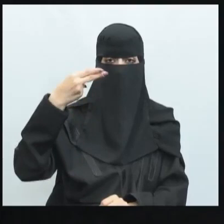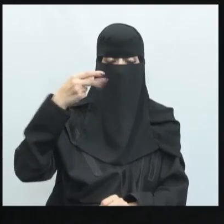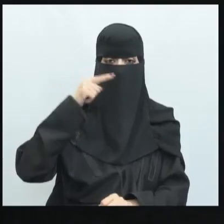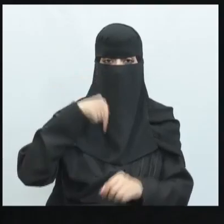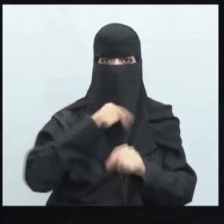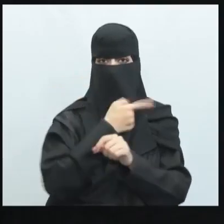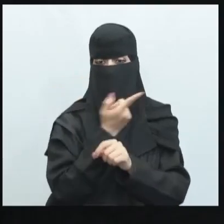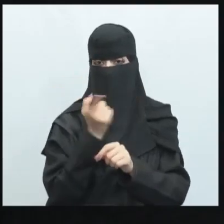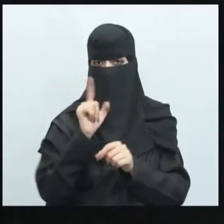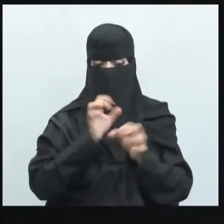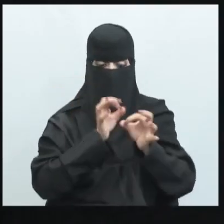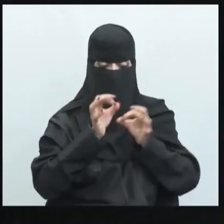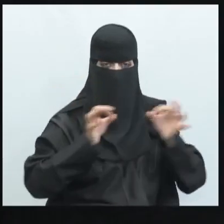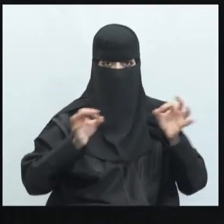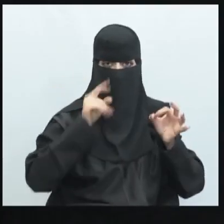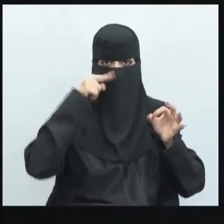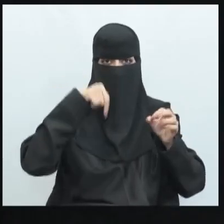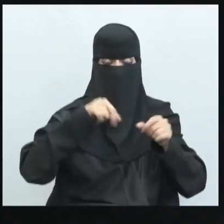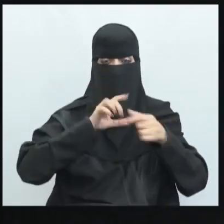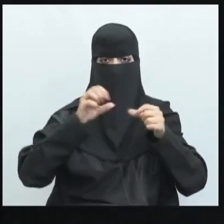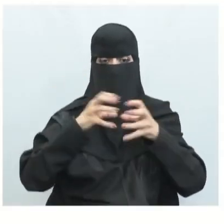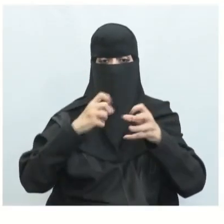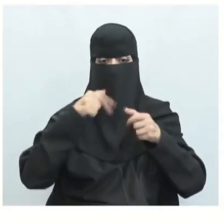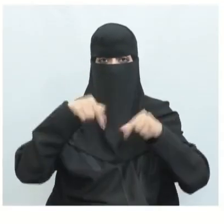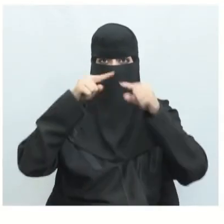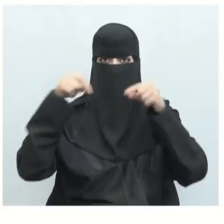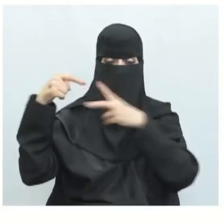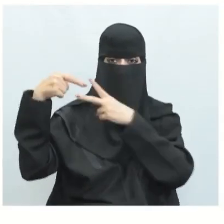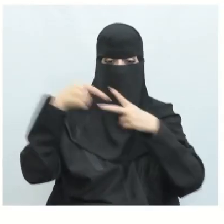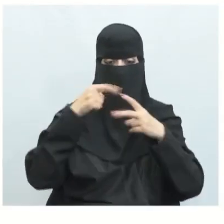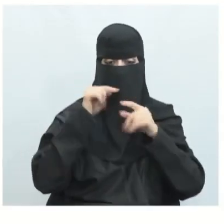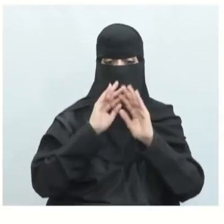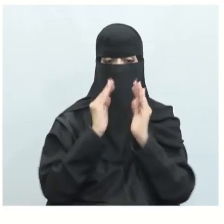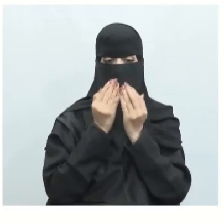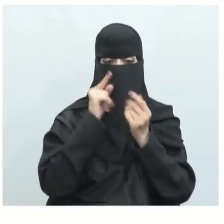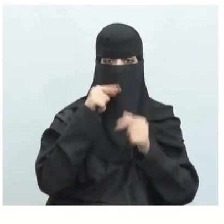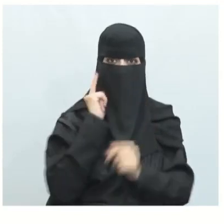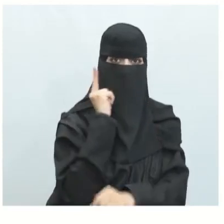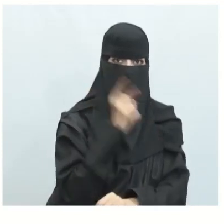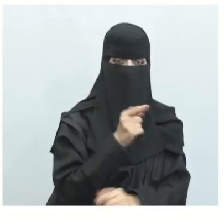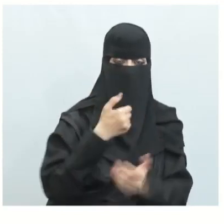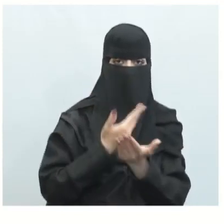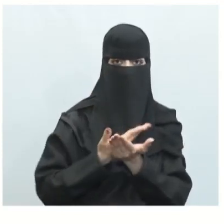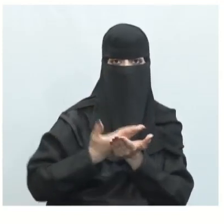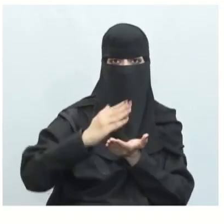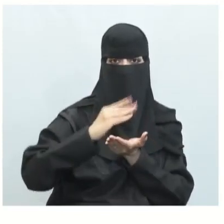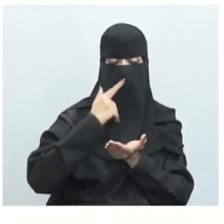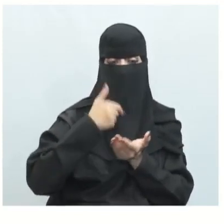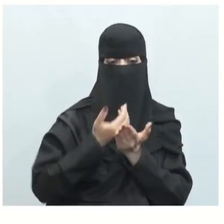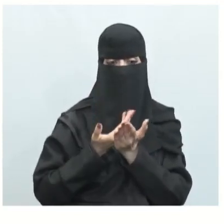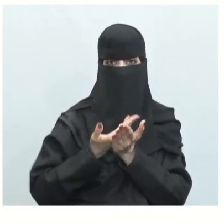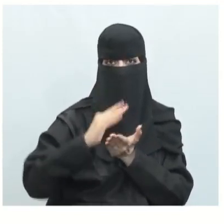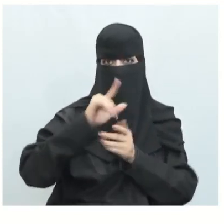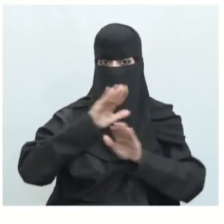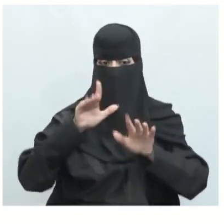عقده واتجاهاتها وحوافه نسميها الحواف هنا اعطيتها امر برنت ماي جراف بعد ان